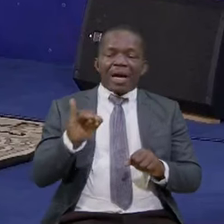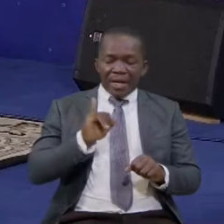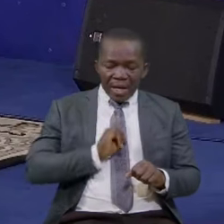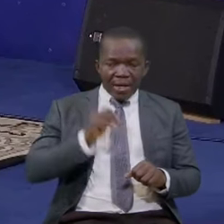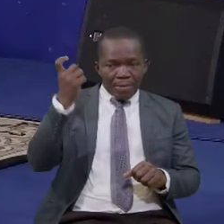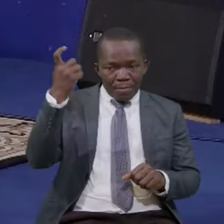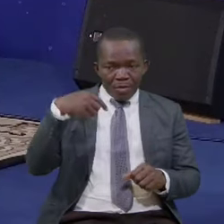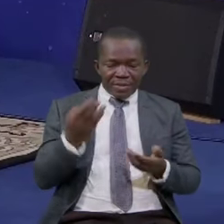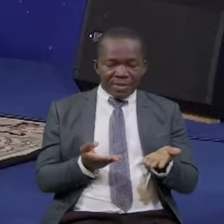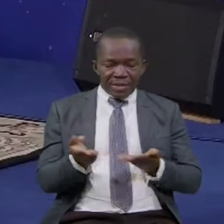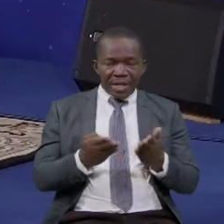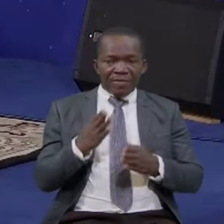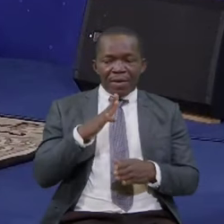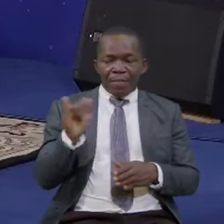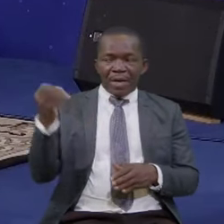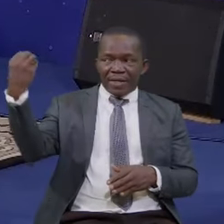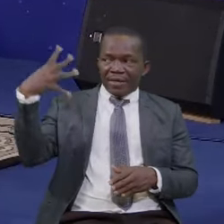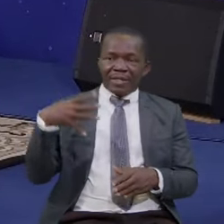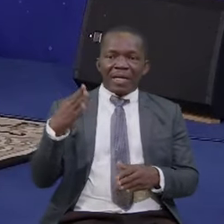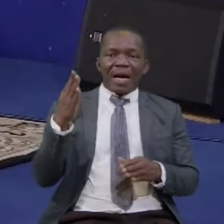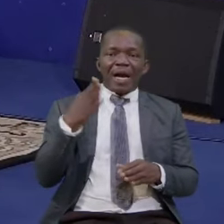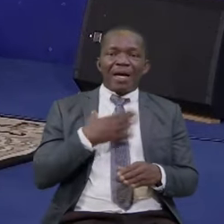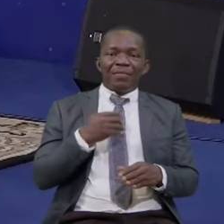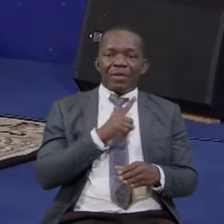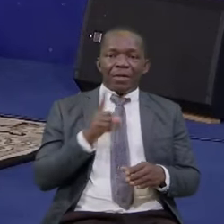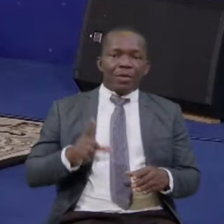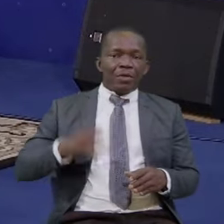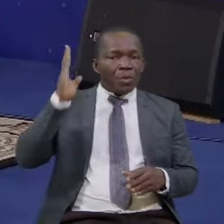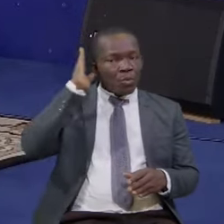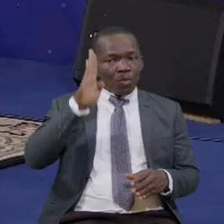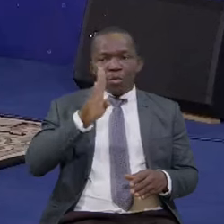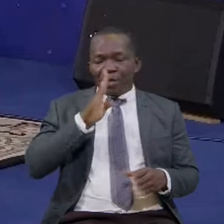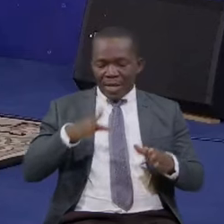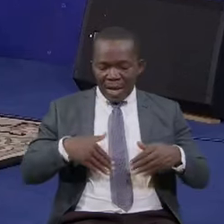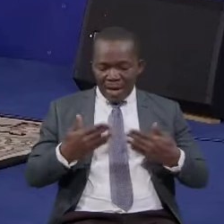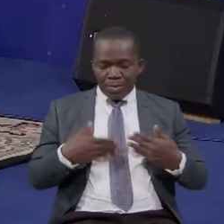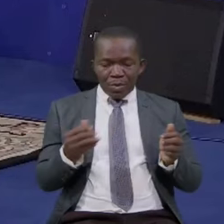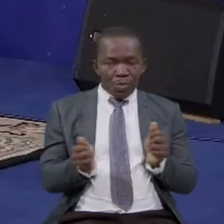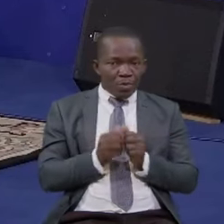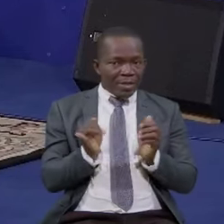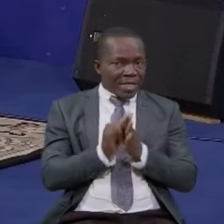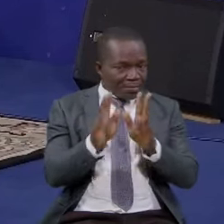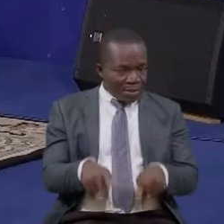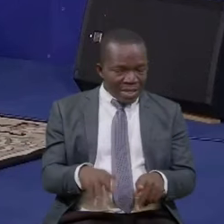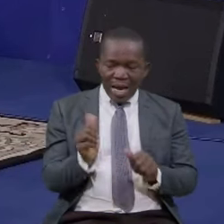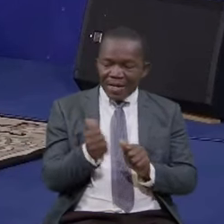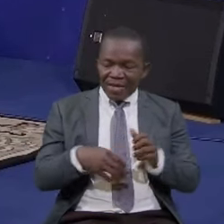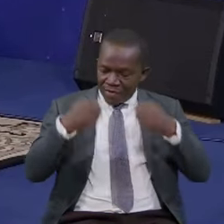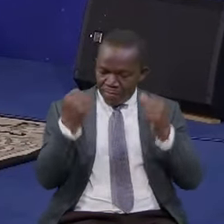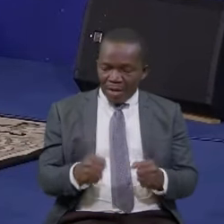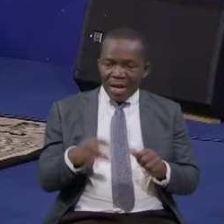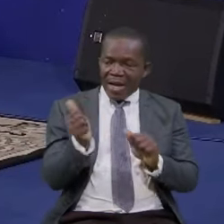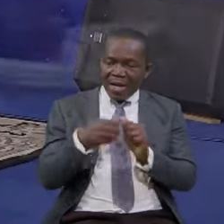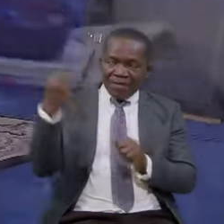et le Seigneur sera content d'une telle personne et chaque grâce dont nous avons besoin toute FO dont nous avons besoin toute puissance don nous avons besoin il nous